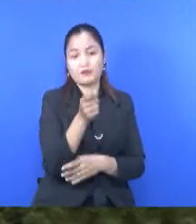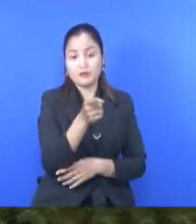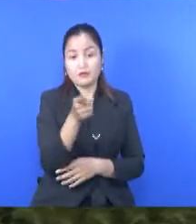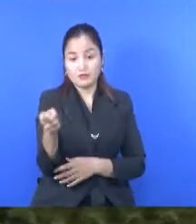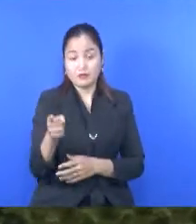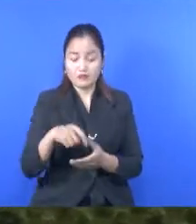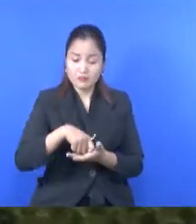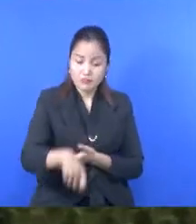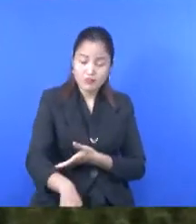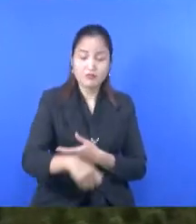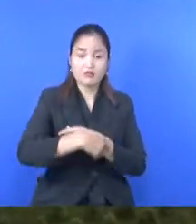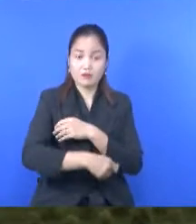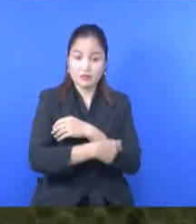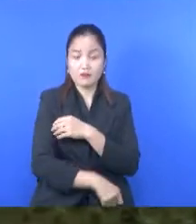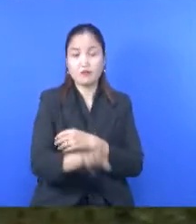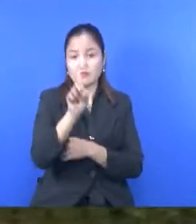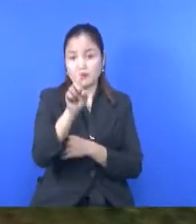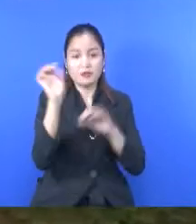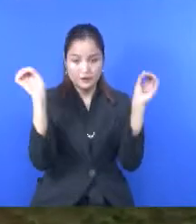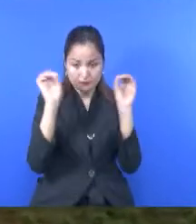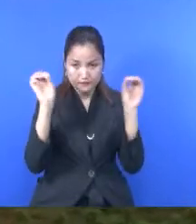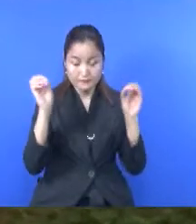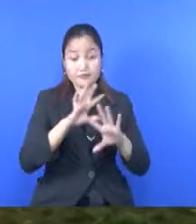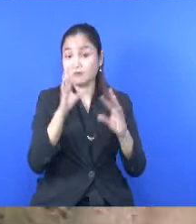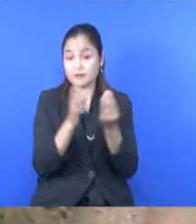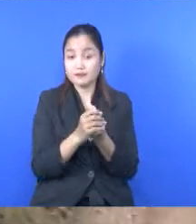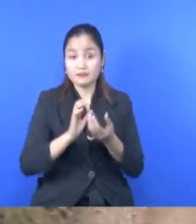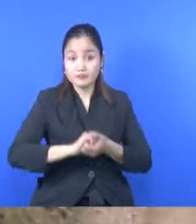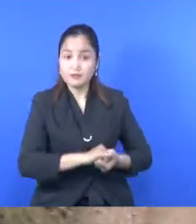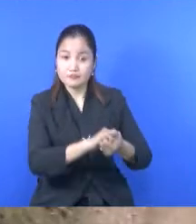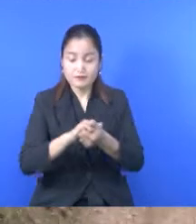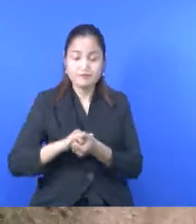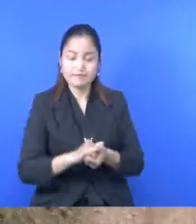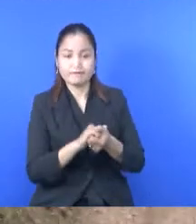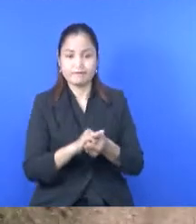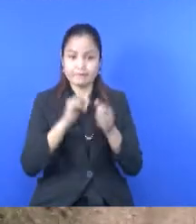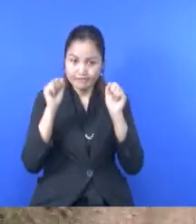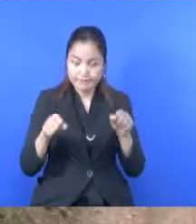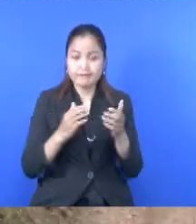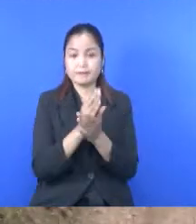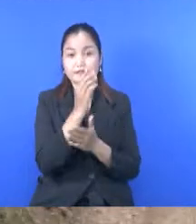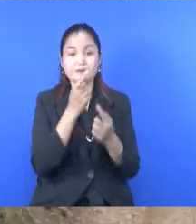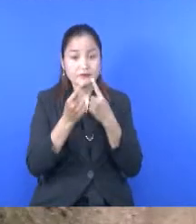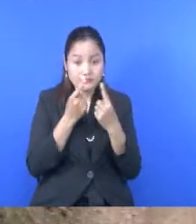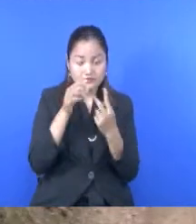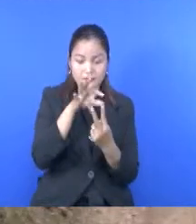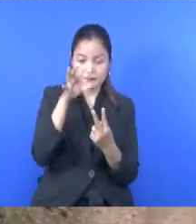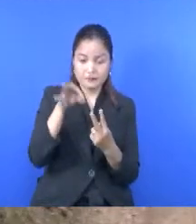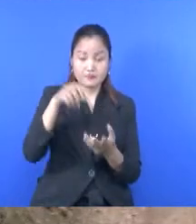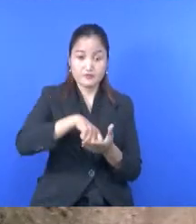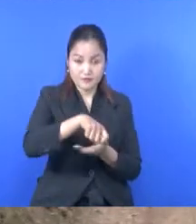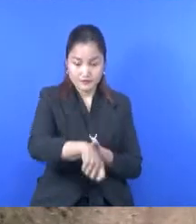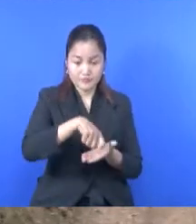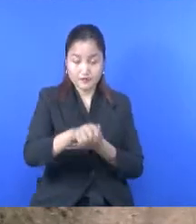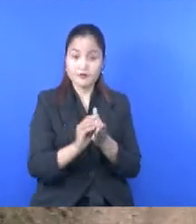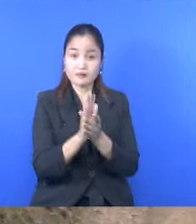តែមួយមុខនោះទេរាល់ដៃគូសហការទាំងអស់គឺមានសិទ្ធិអាចសិក្សានិងជ្រើសរើសដំណាំផ្សេងទៀតមកធ្វើការដាំដុះក៏